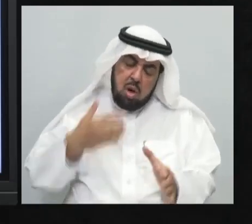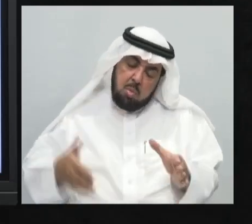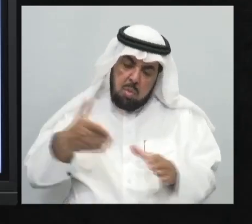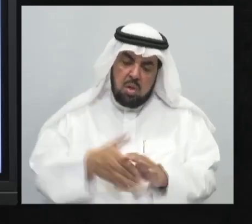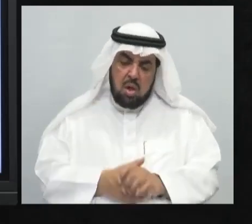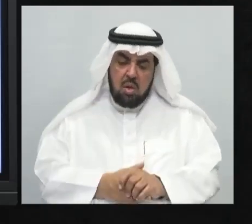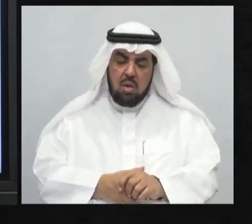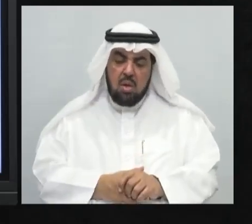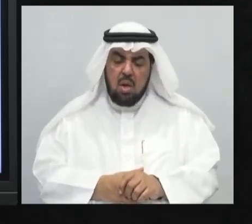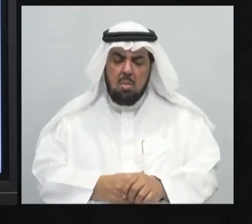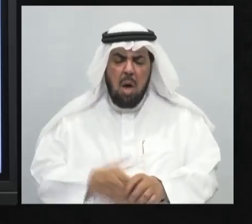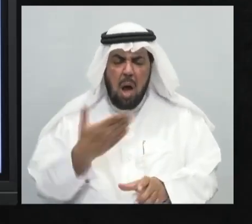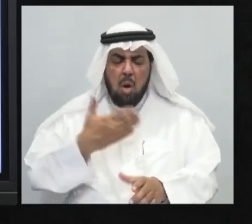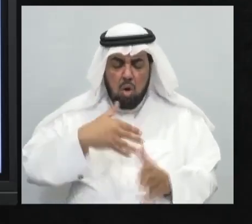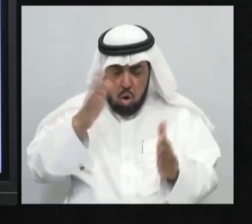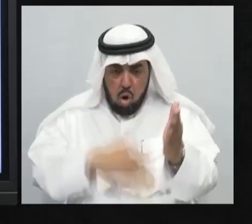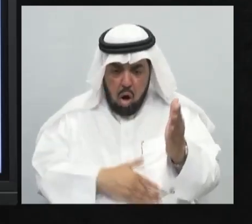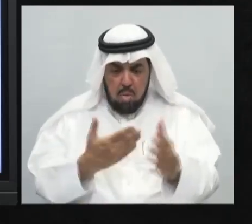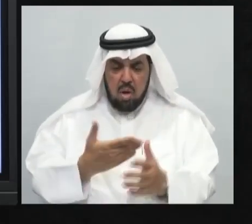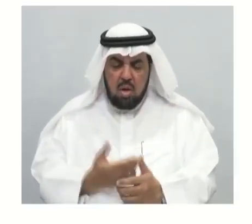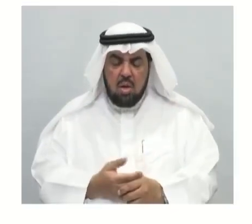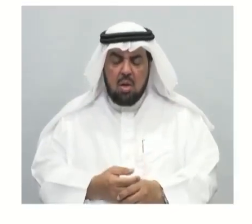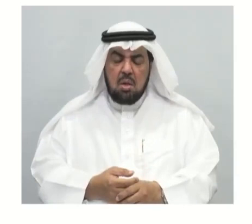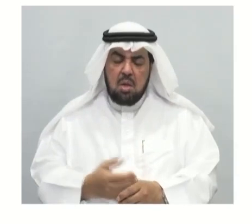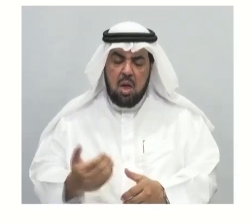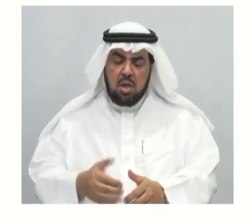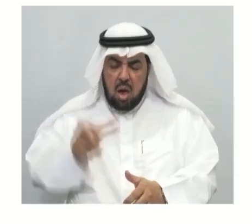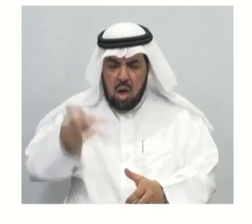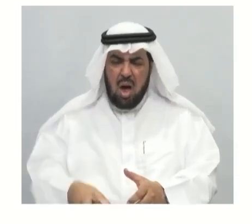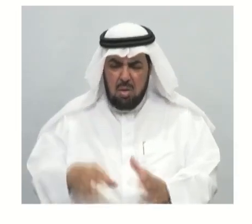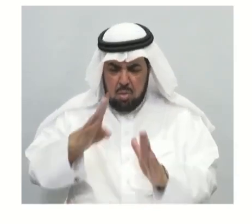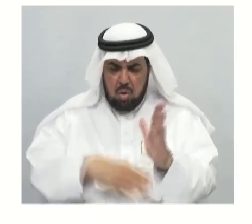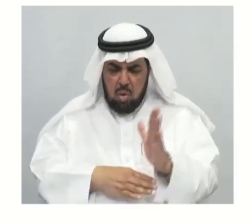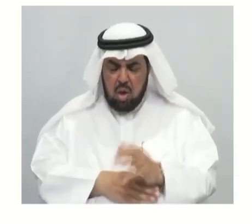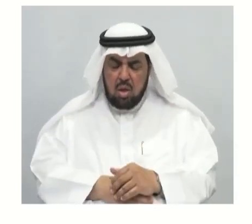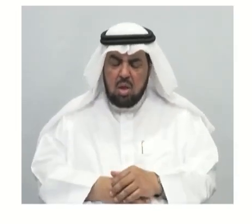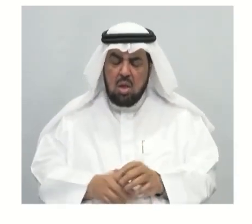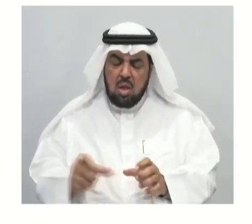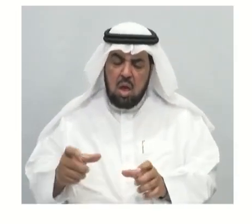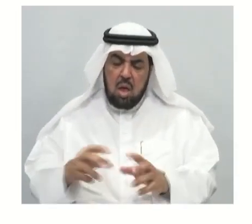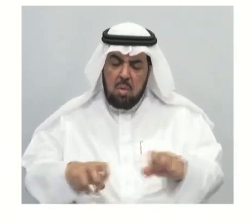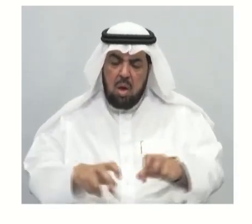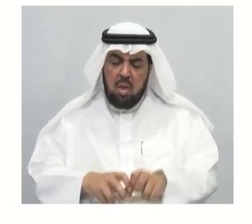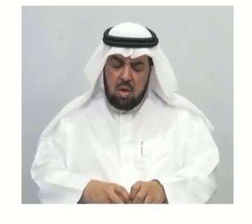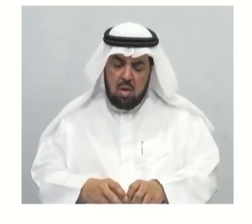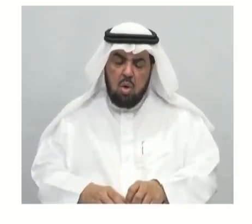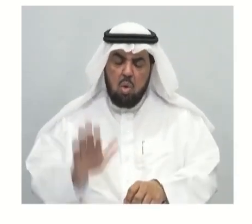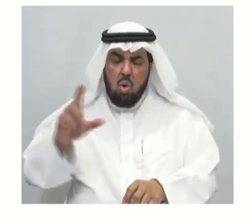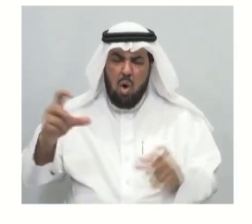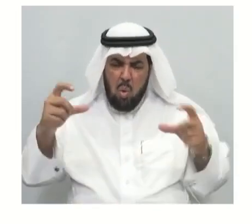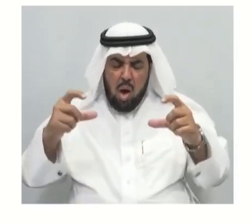مباشره لا يرغب في قراءه تقرير كامل بمجرد رجوعه الى قائمه المحتويات سيبحث سيجد